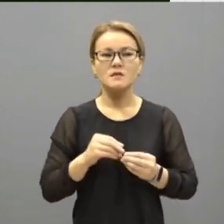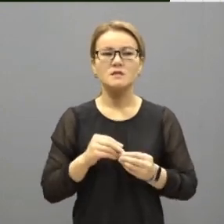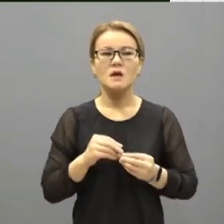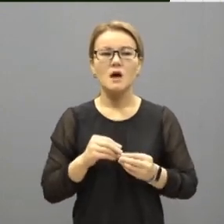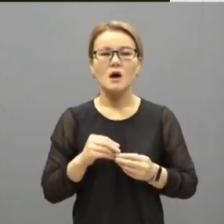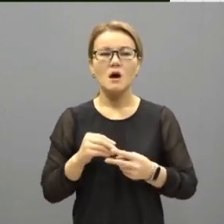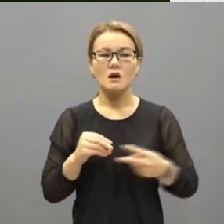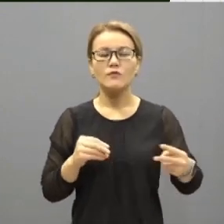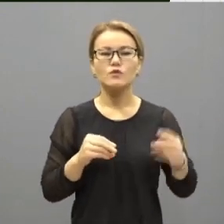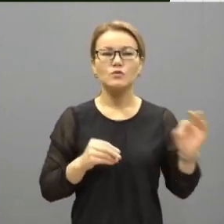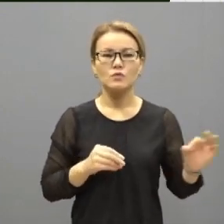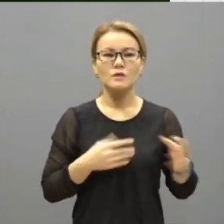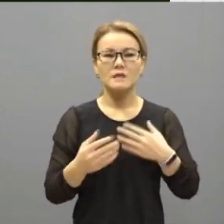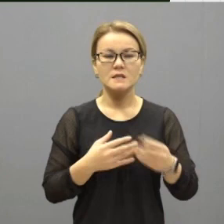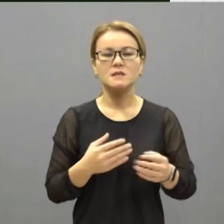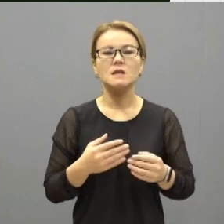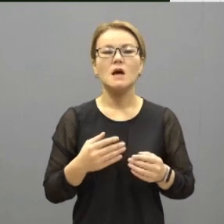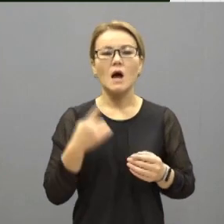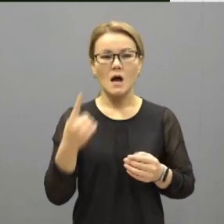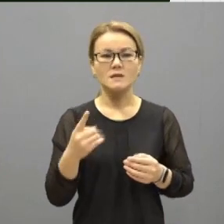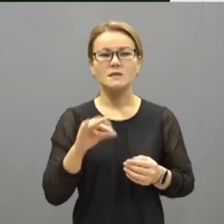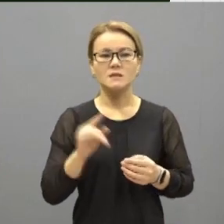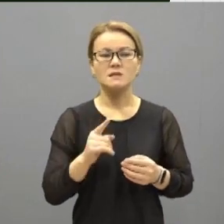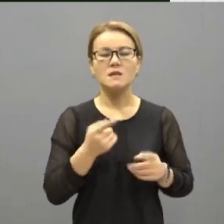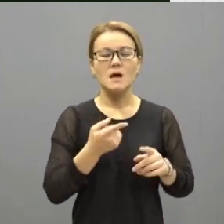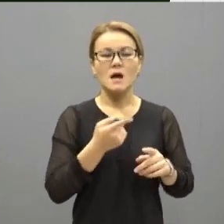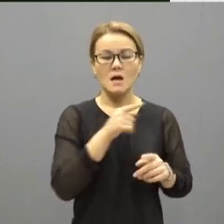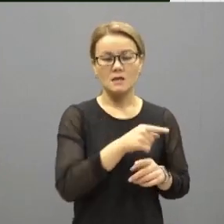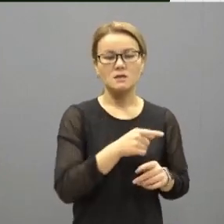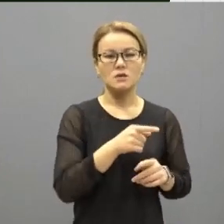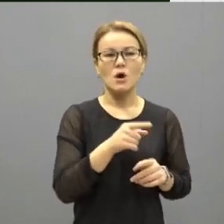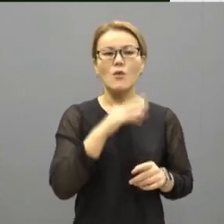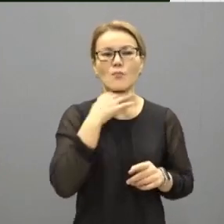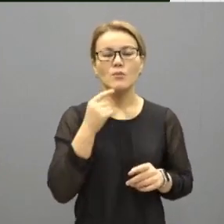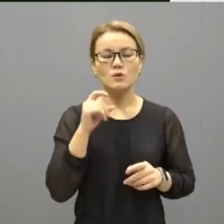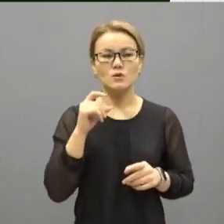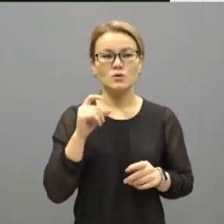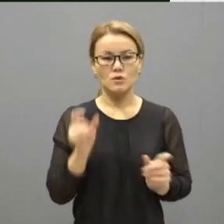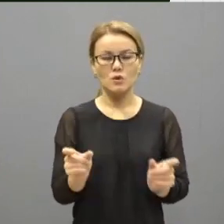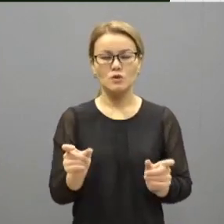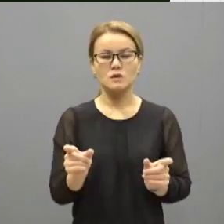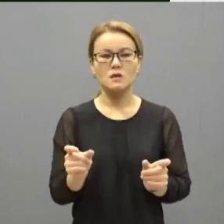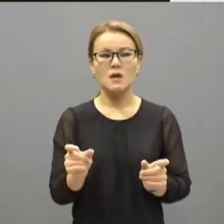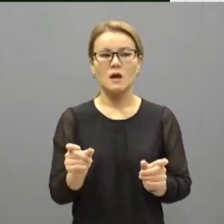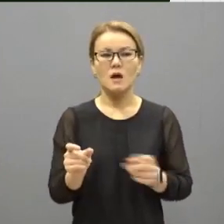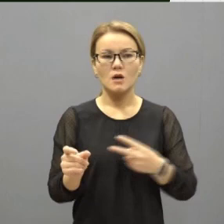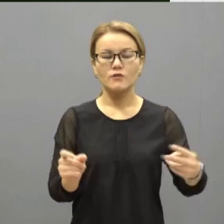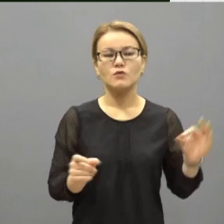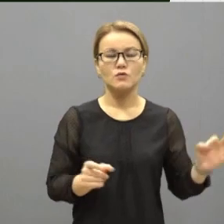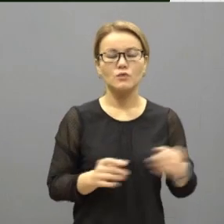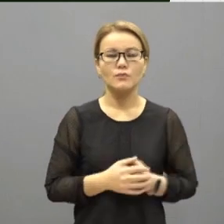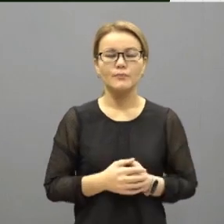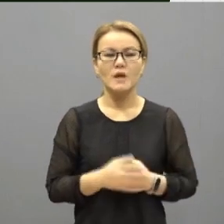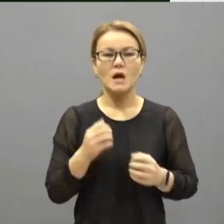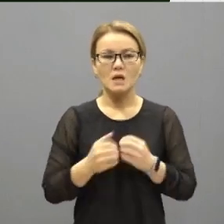нулю, если хотя бы один из данных множителей равен нулю. Давайте каждый